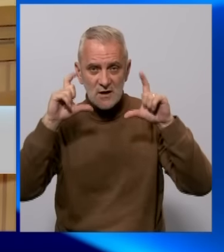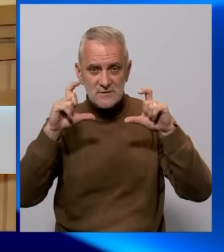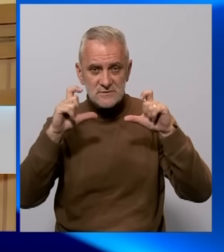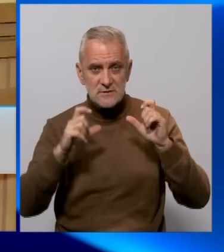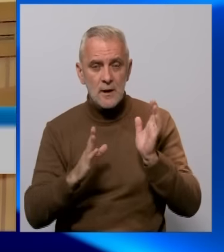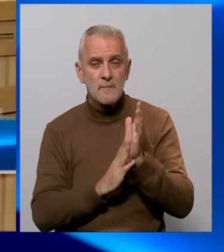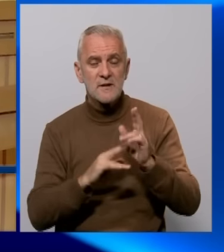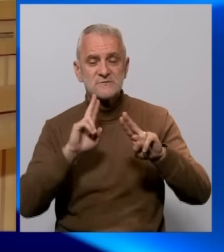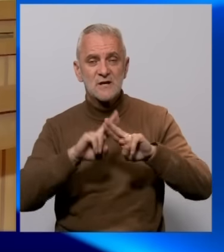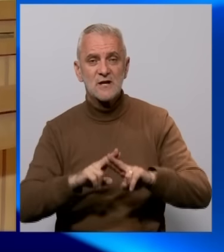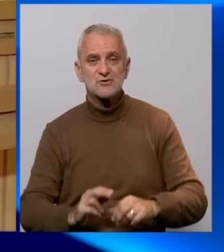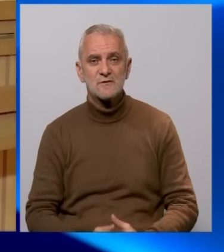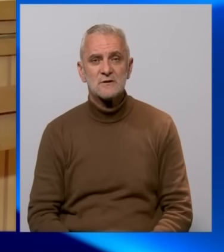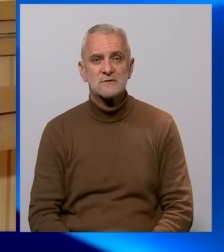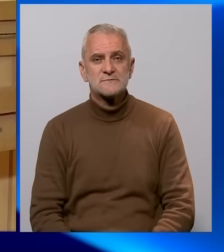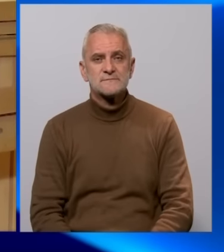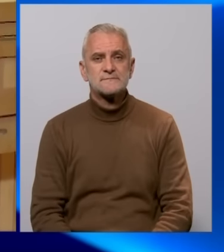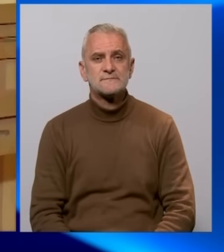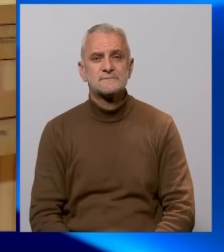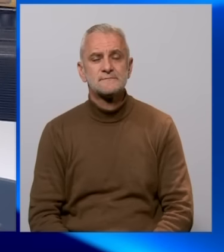Mirsada Hadžiefendića.